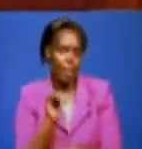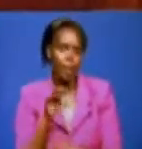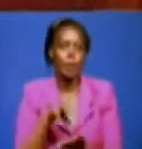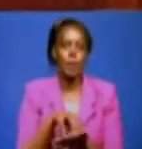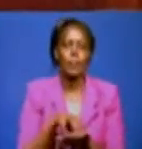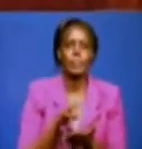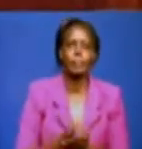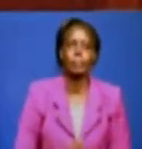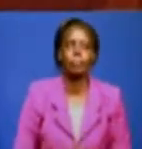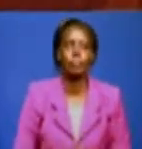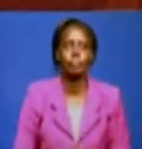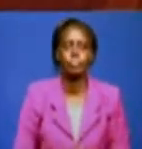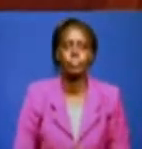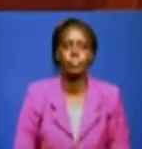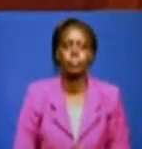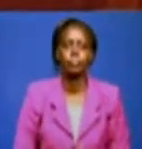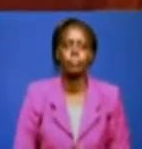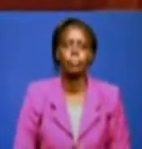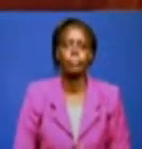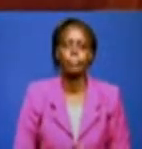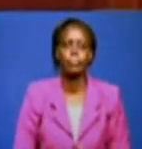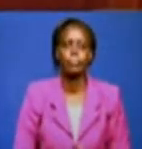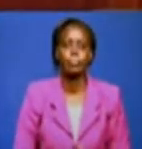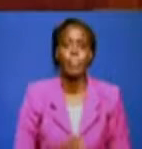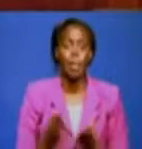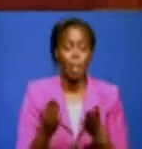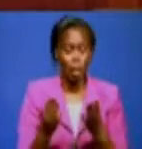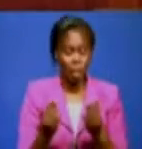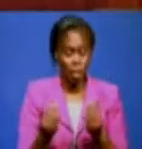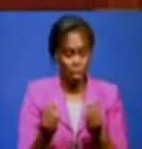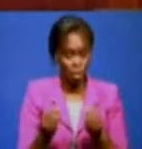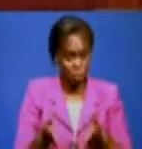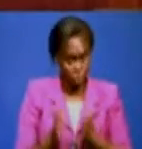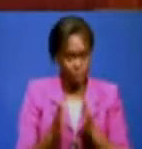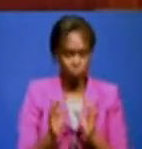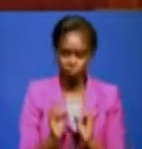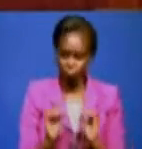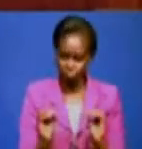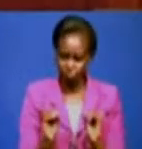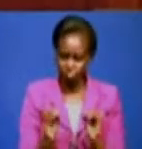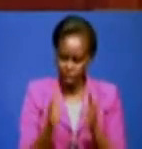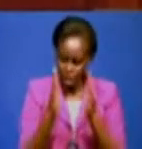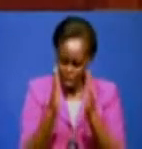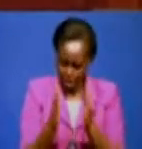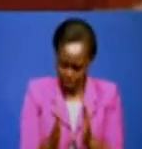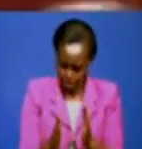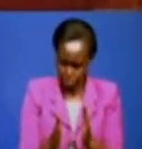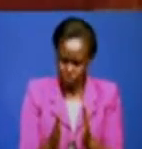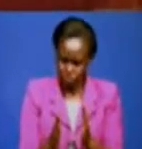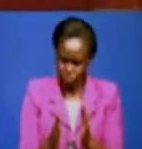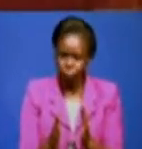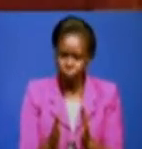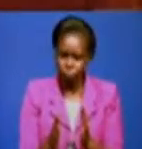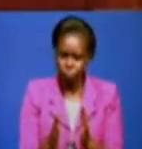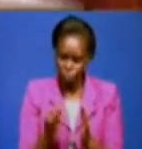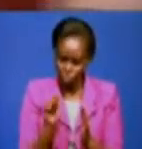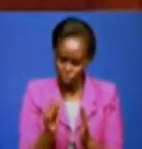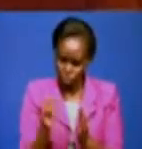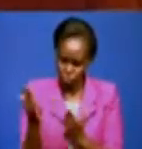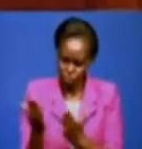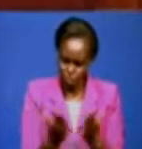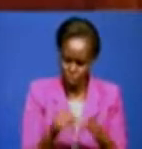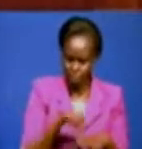speaker, si njia rahisi ya kwamba mtu kama sasa ameletwa ndani ya bunge la